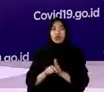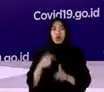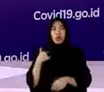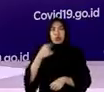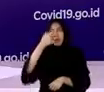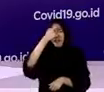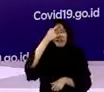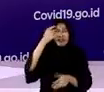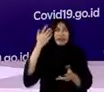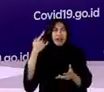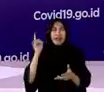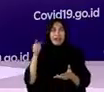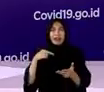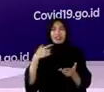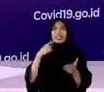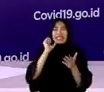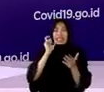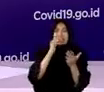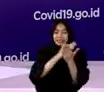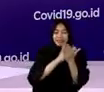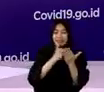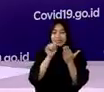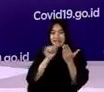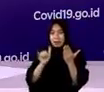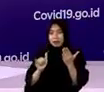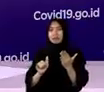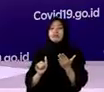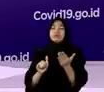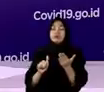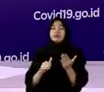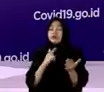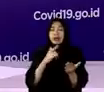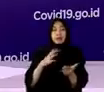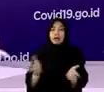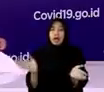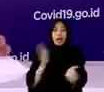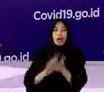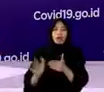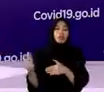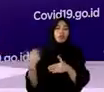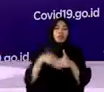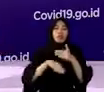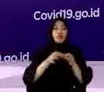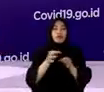gejala seperti yang saya sebutkan sebelumnya, maka segera kunjungi fasilitas kesehatan terdekat.